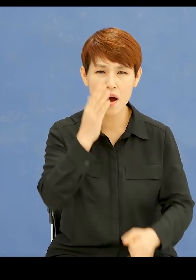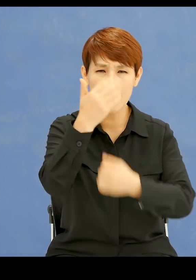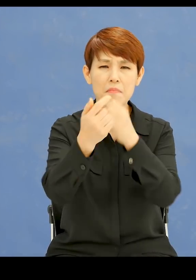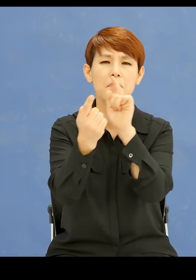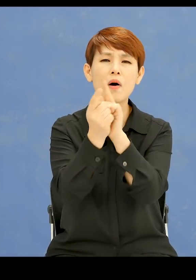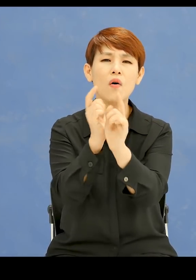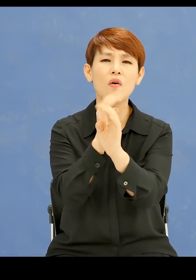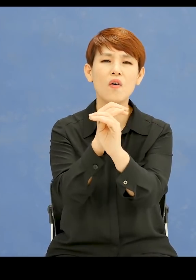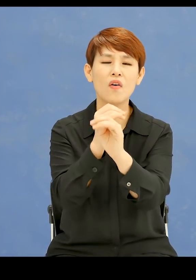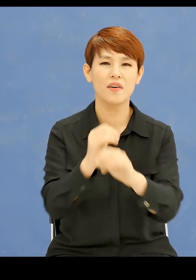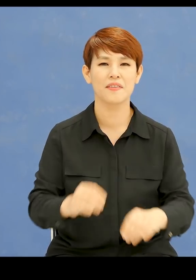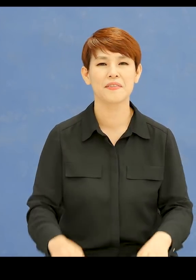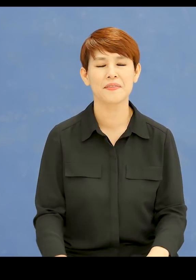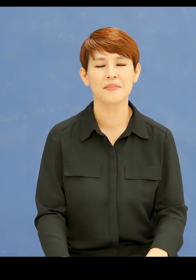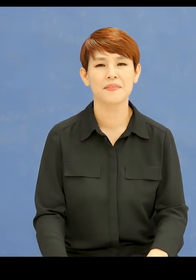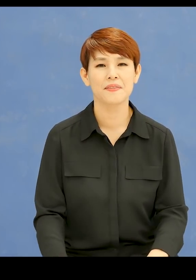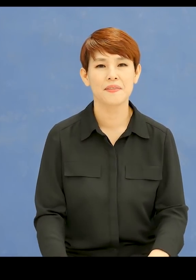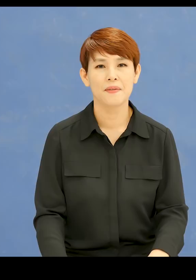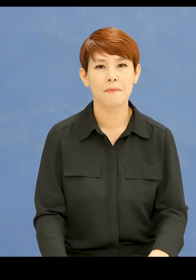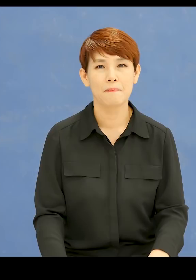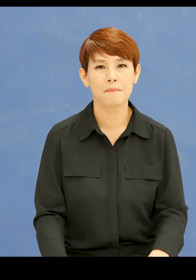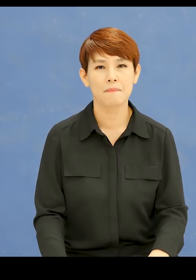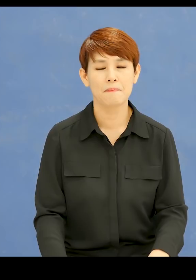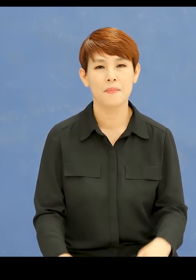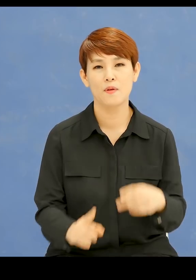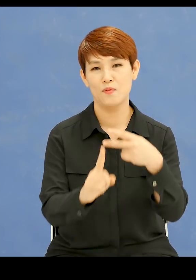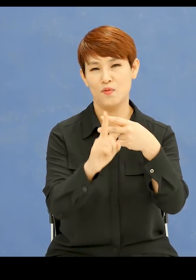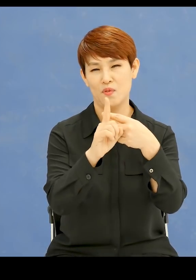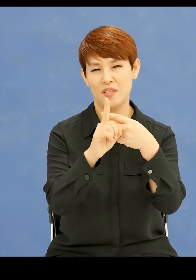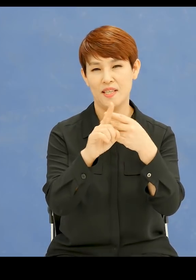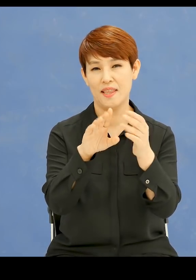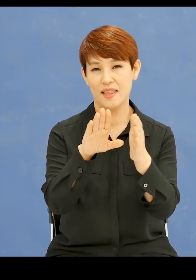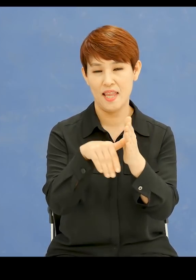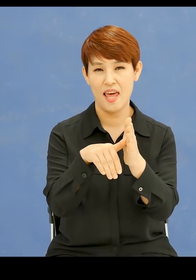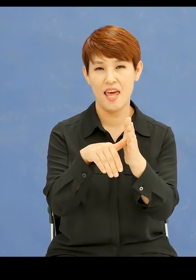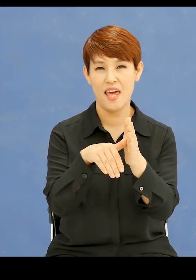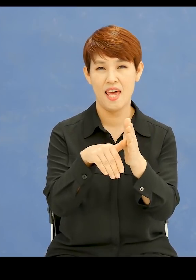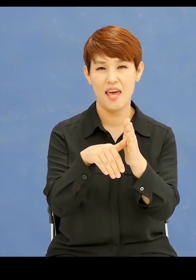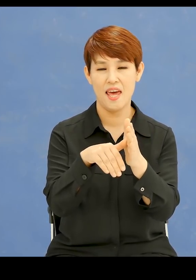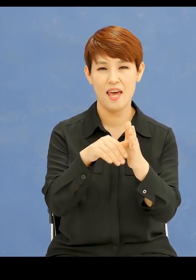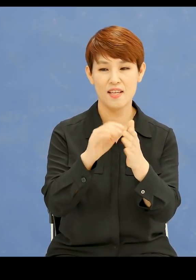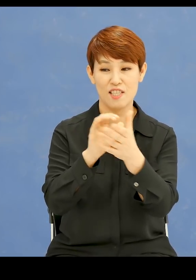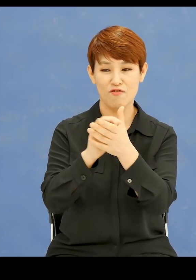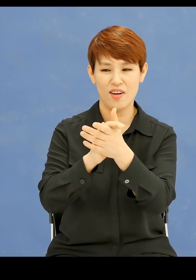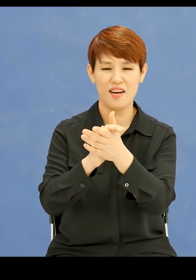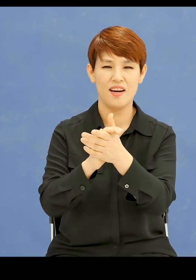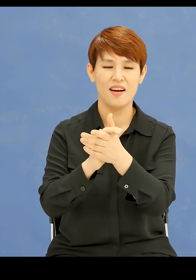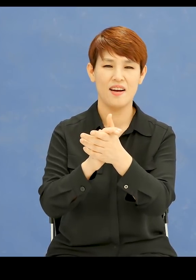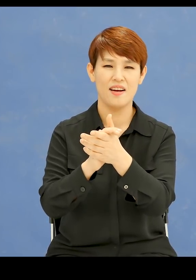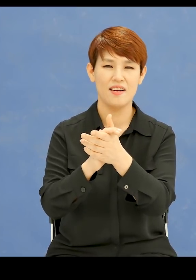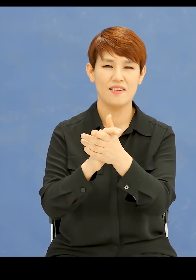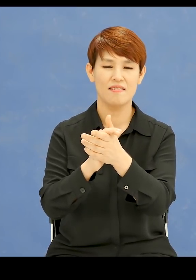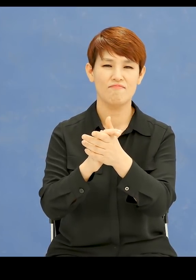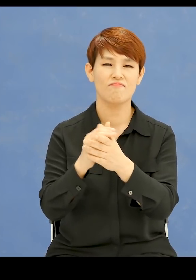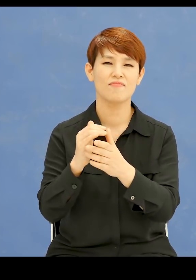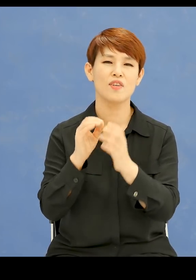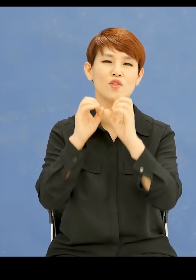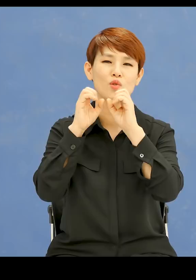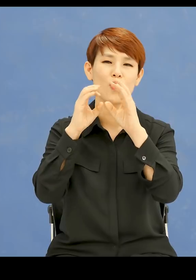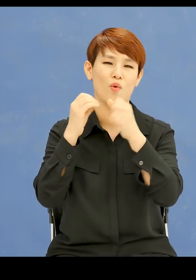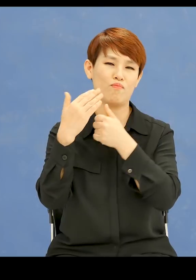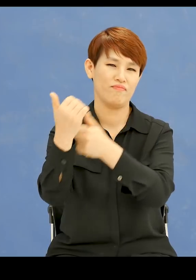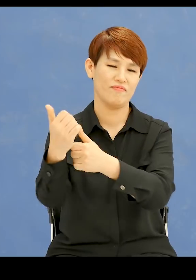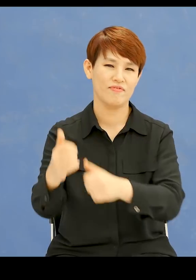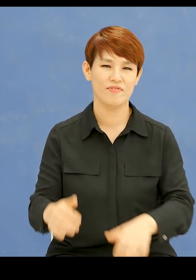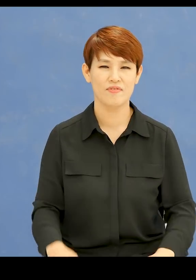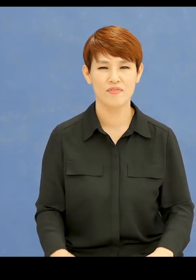되셨어요? 네, 사실은 중학교 1학년 때 동네 친구들한테 전도를 받아서 교회를 가게 돼요.